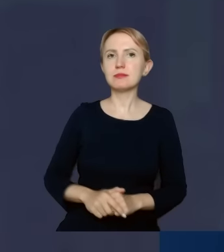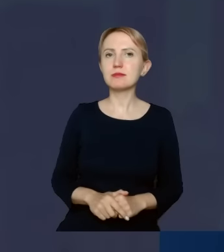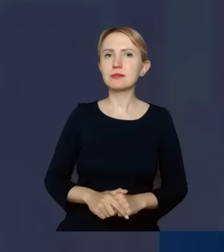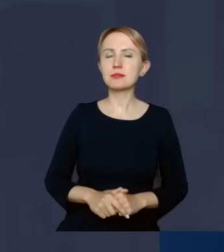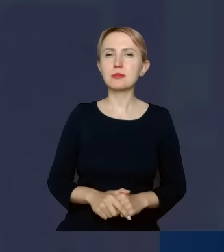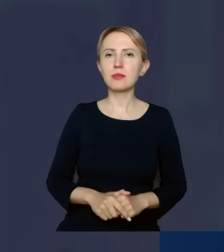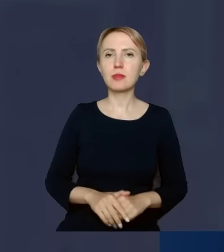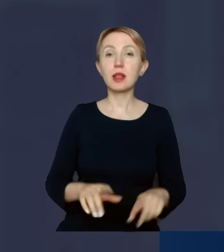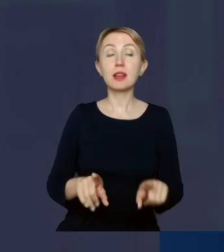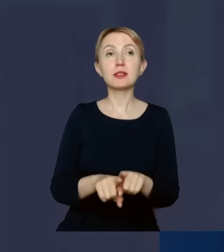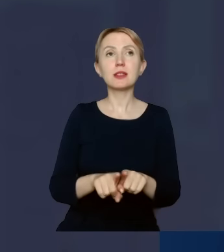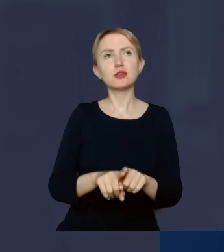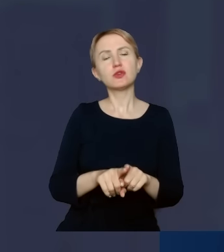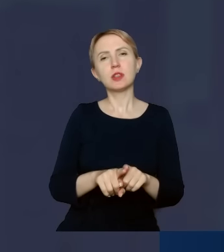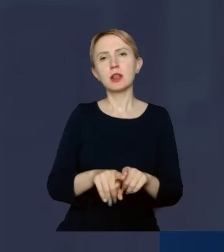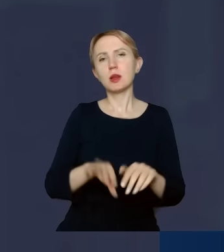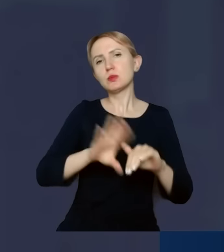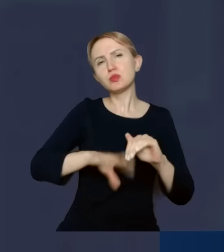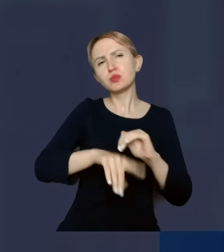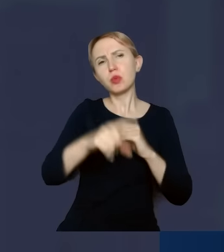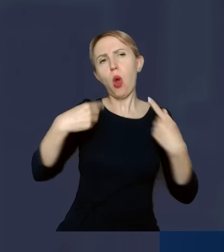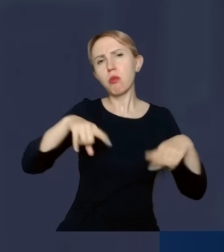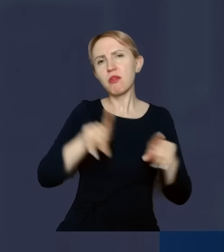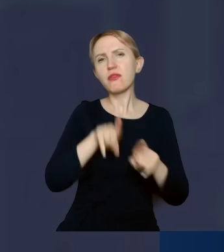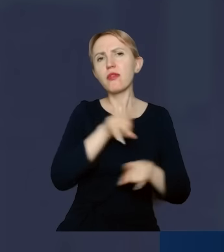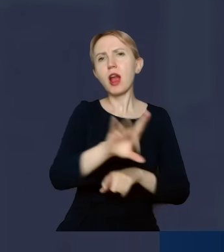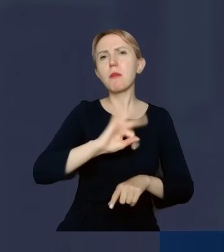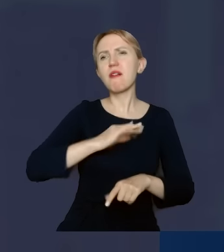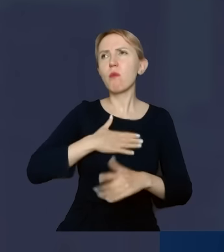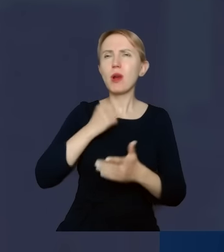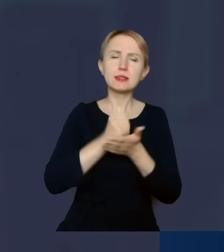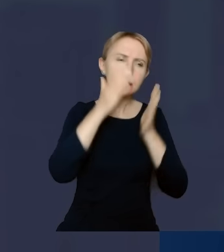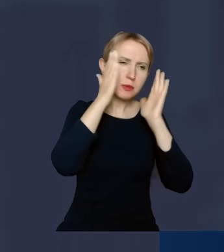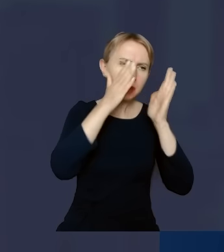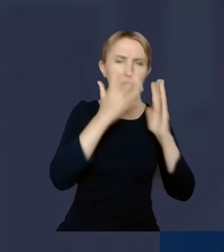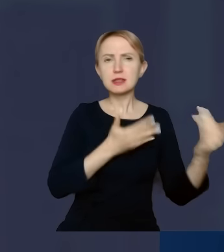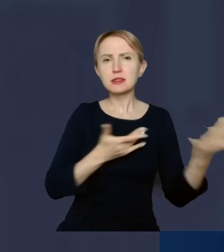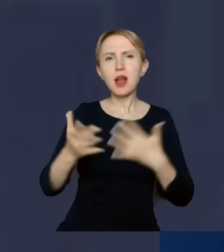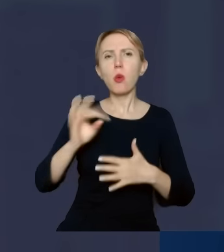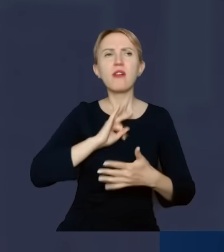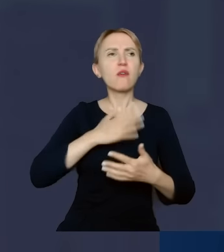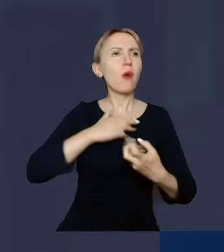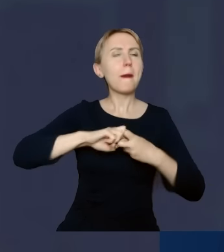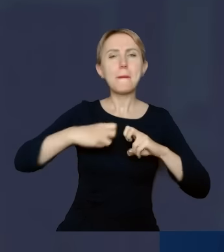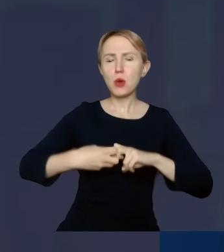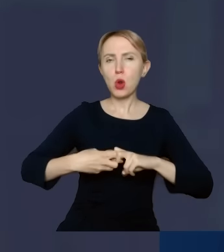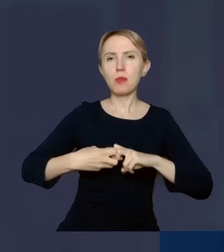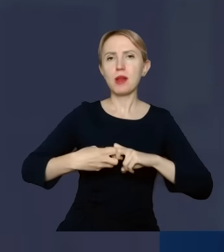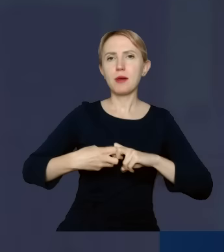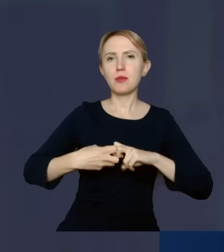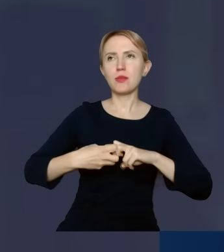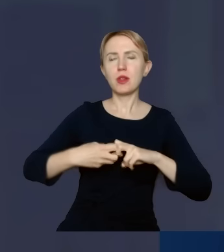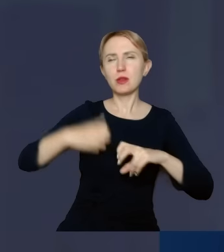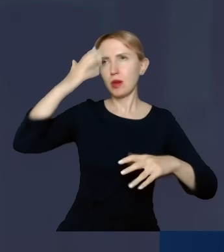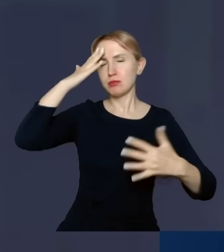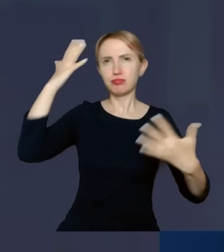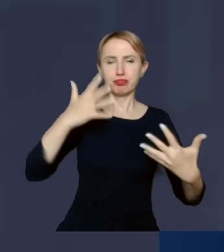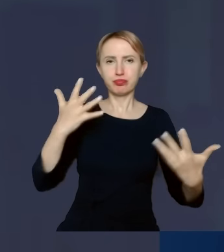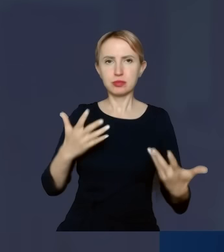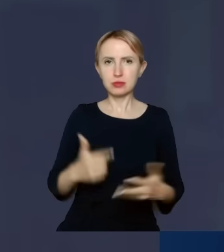zdezorientowani, przeciętni obywatele, obywatel, który ma swoje sprawy, załatwia swoje problemy, jest zdezorientowany i